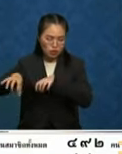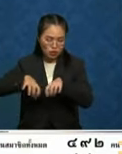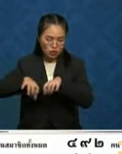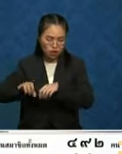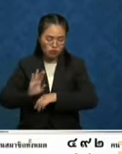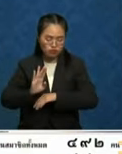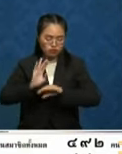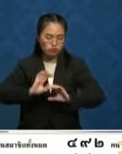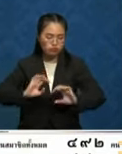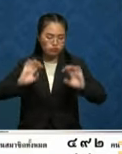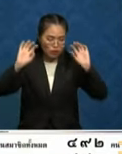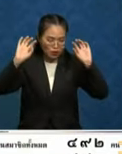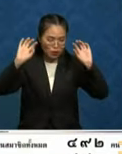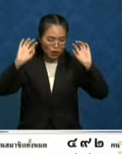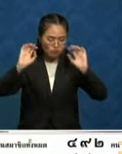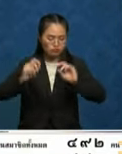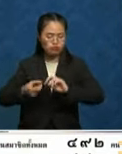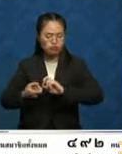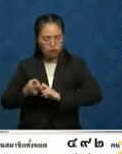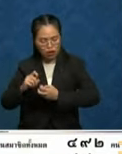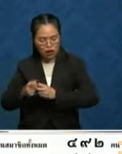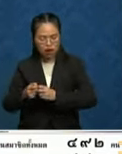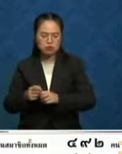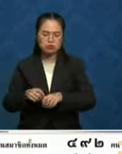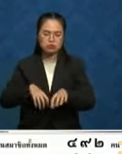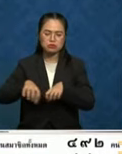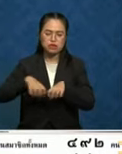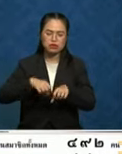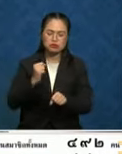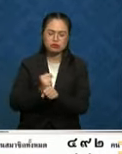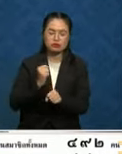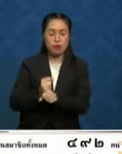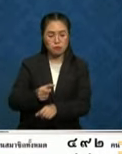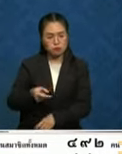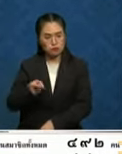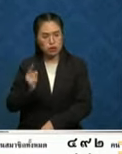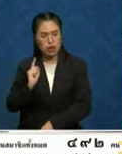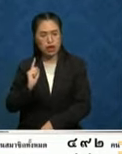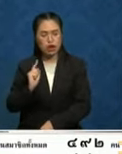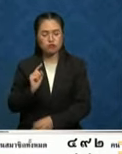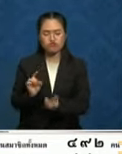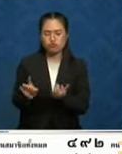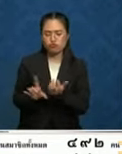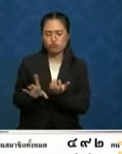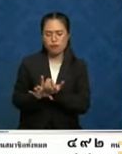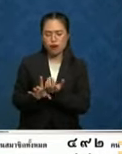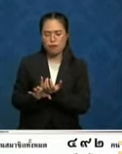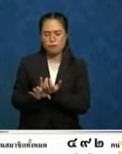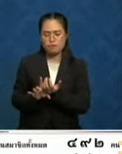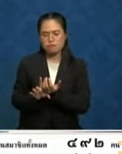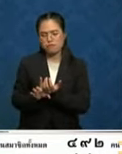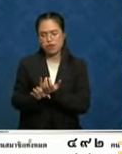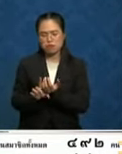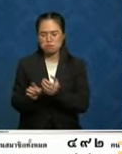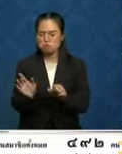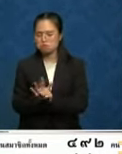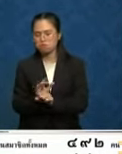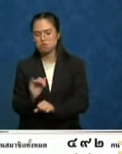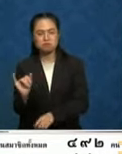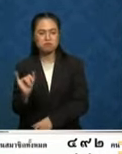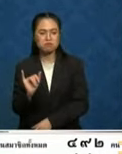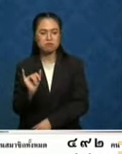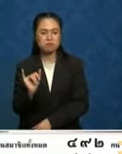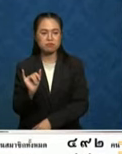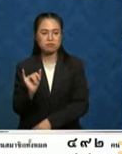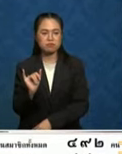การที่มักจะไม่ทันต่อเหตุการณ์แล้วก็ขาดประสิทธิภาพหรือขาดประสิทธิผลทำให้หลายๆ